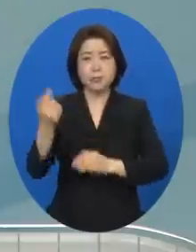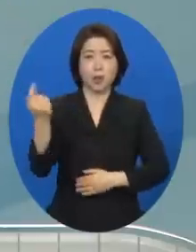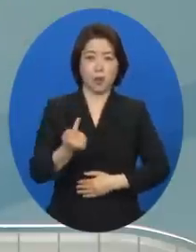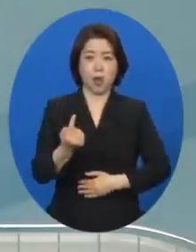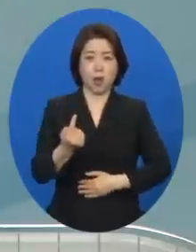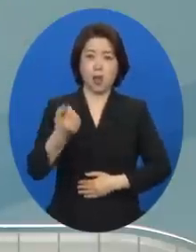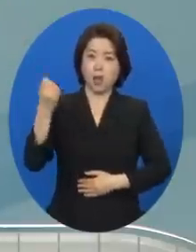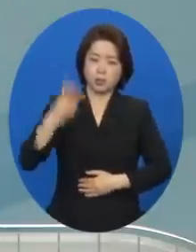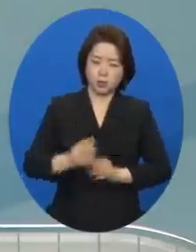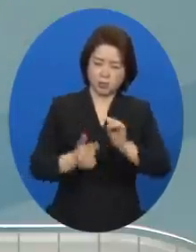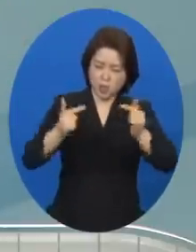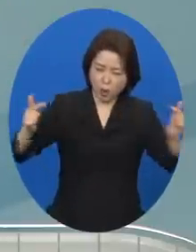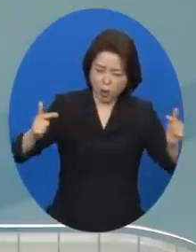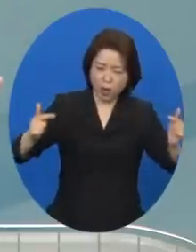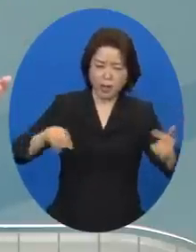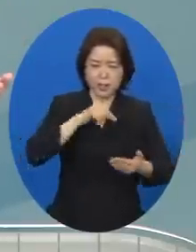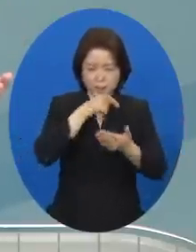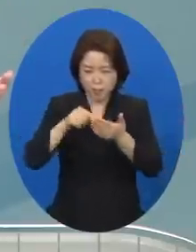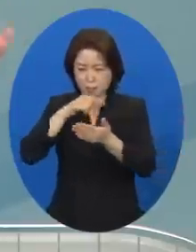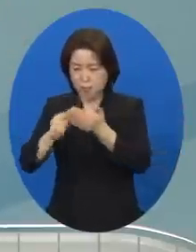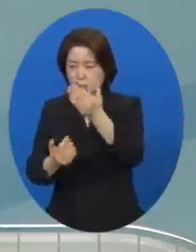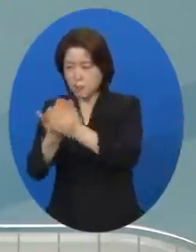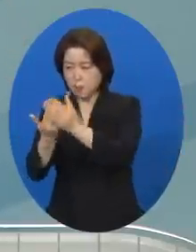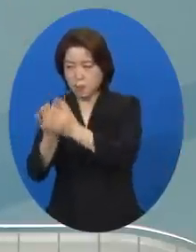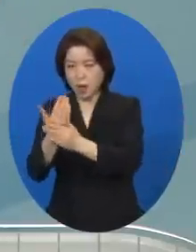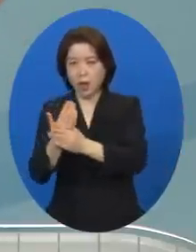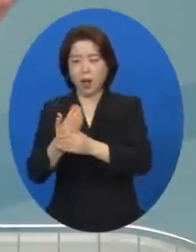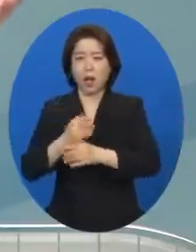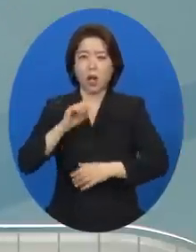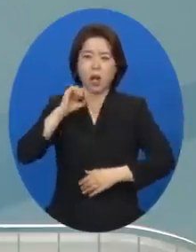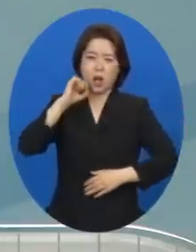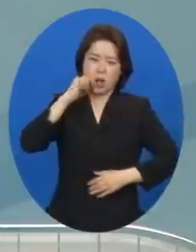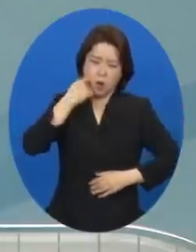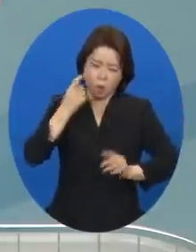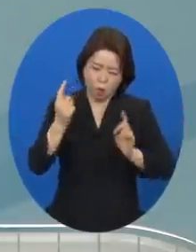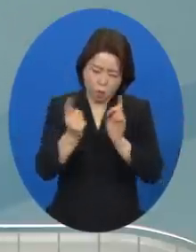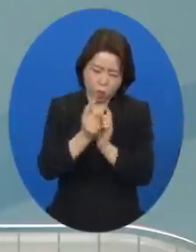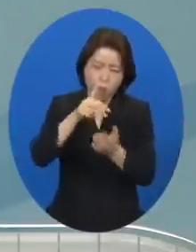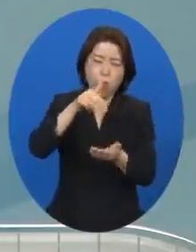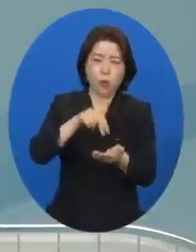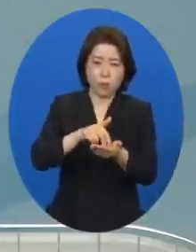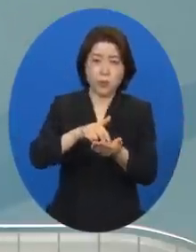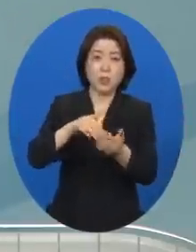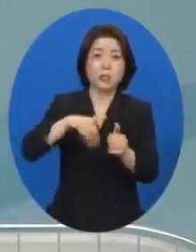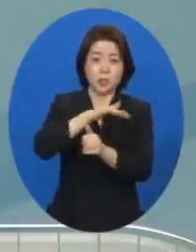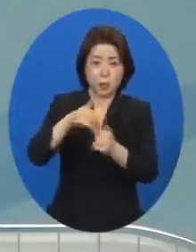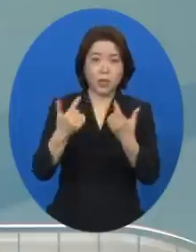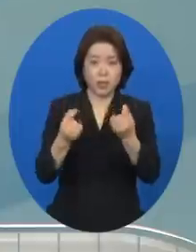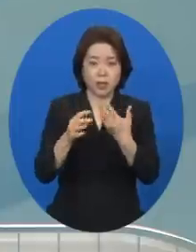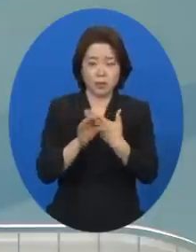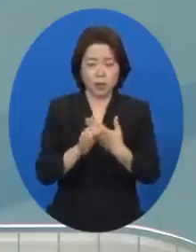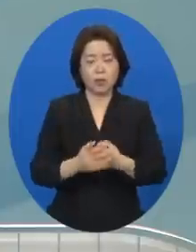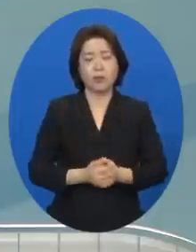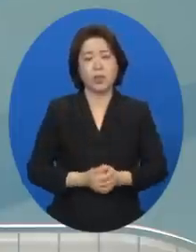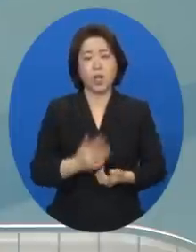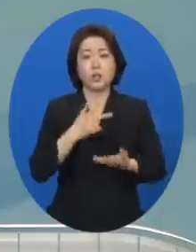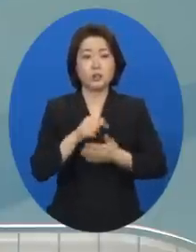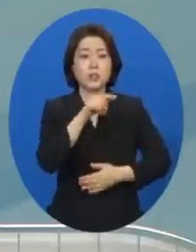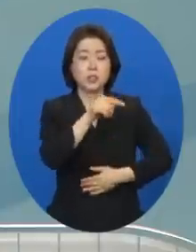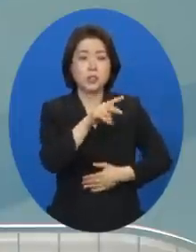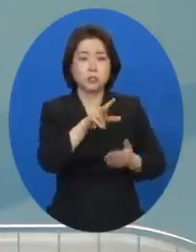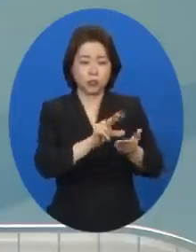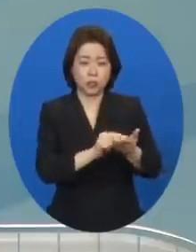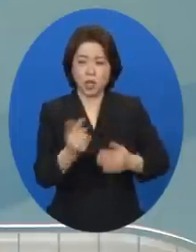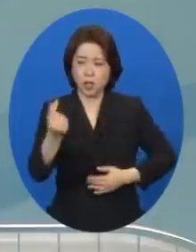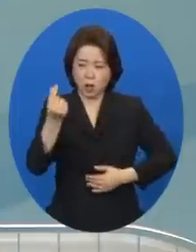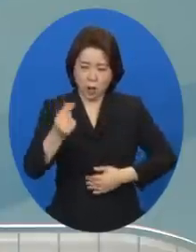또는 여러 가지 재앙을 당해서 어려움을 낭 아시는 분이 계시다면 주님께서 그 문제에서 속히 여러분을